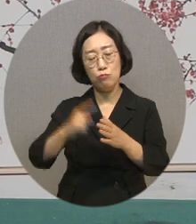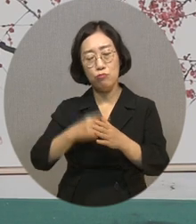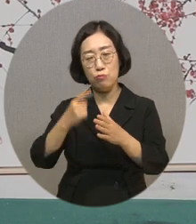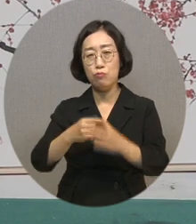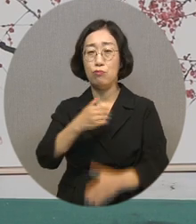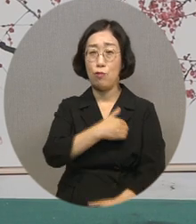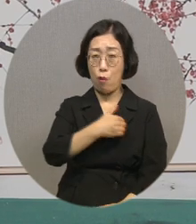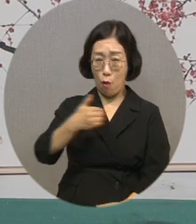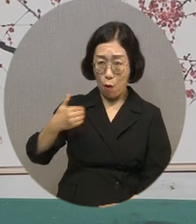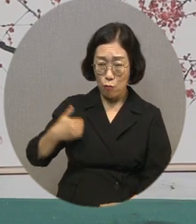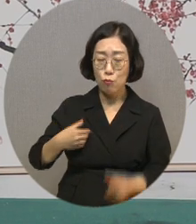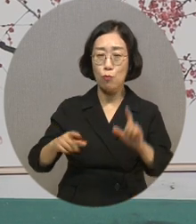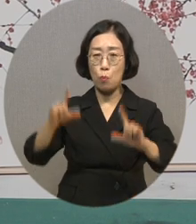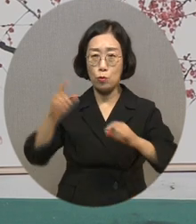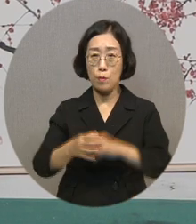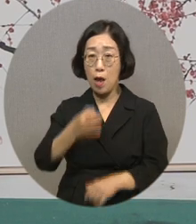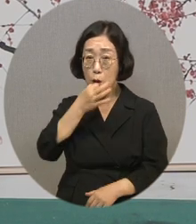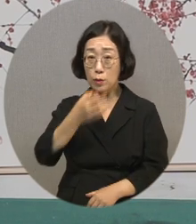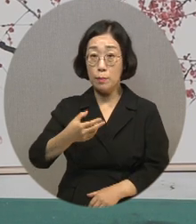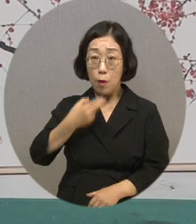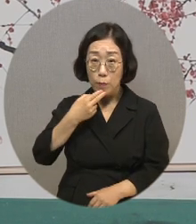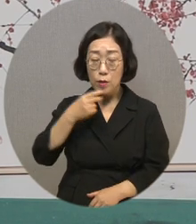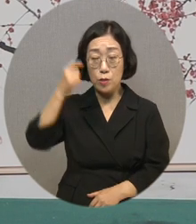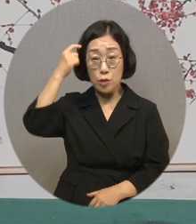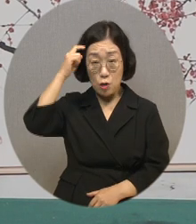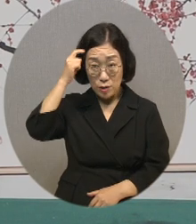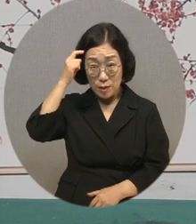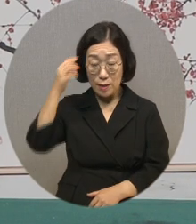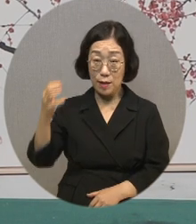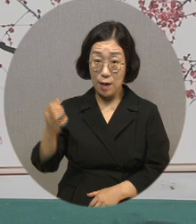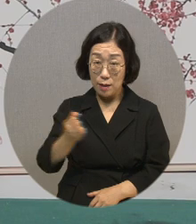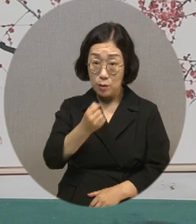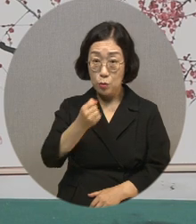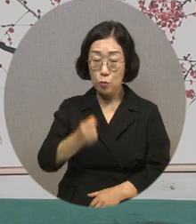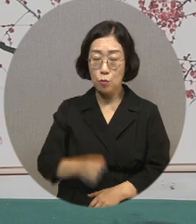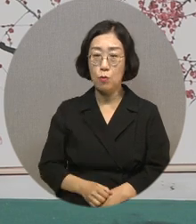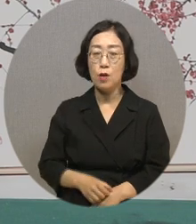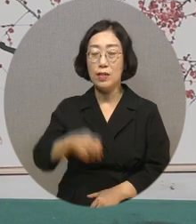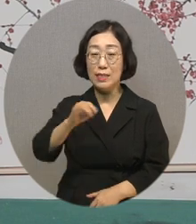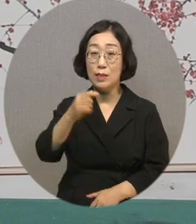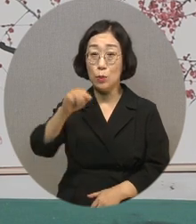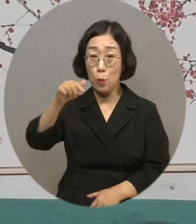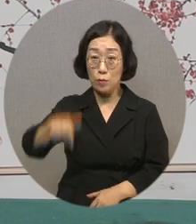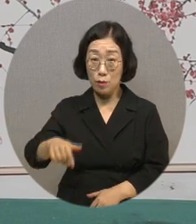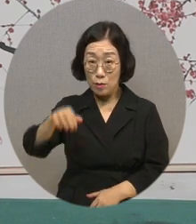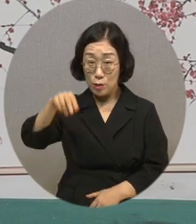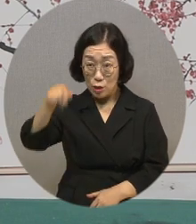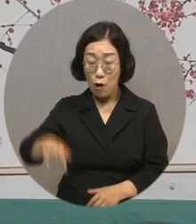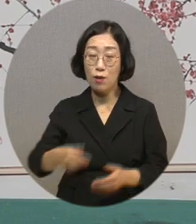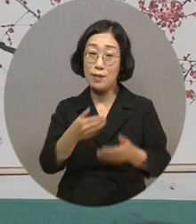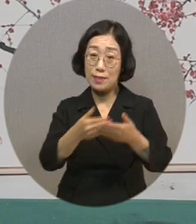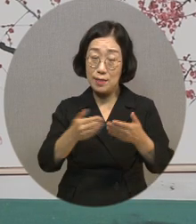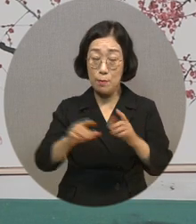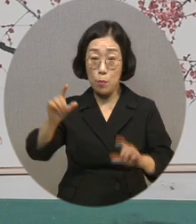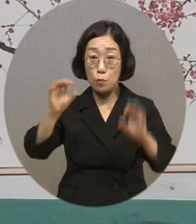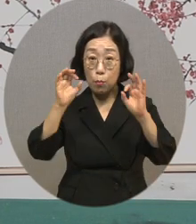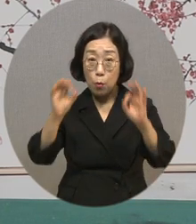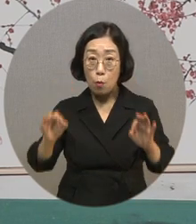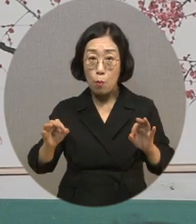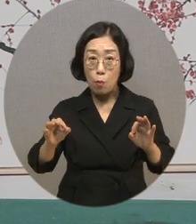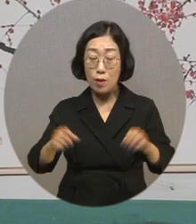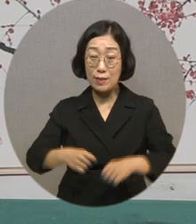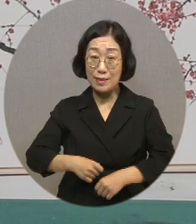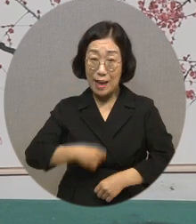자세와 욕심이 없는 정신세계로부터 우러난 신동석 작가의 작품은 사실적인